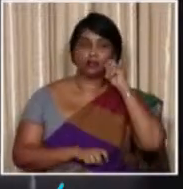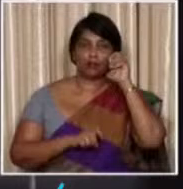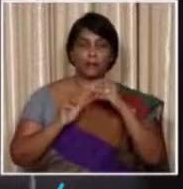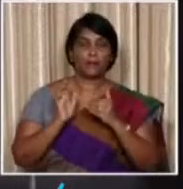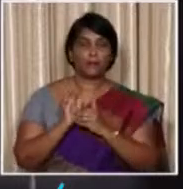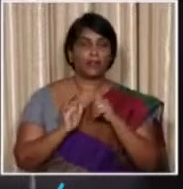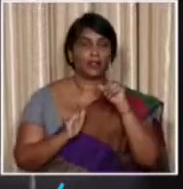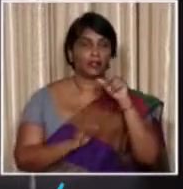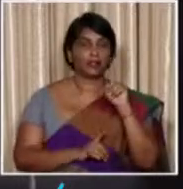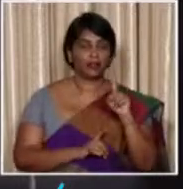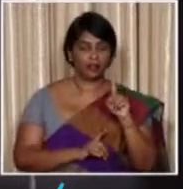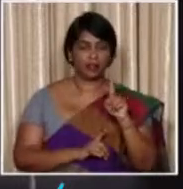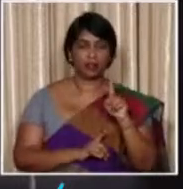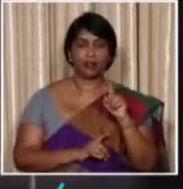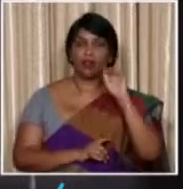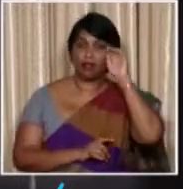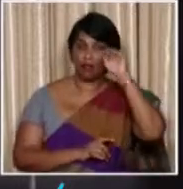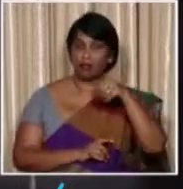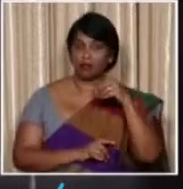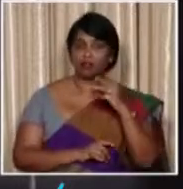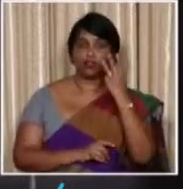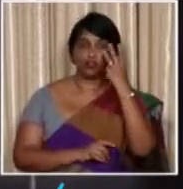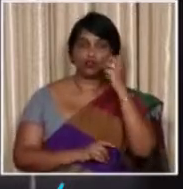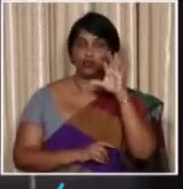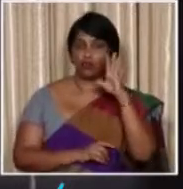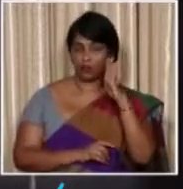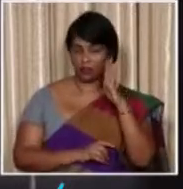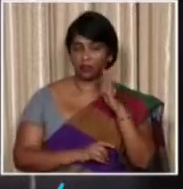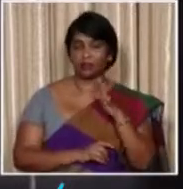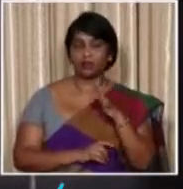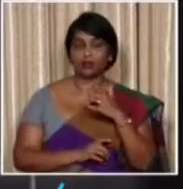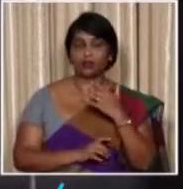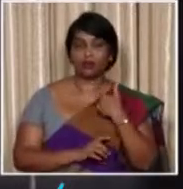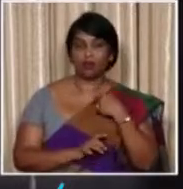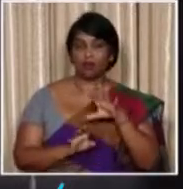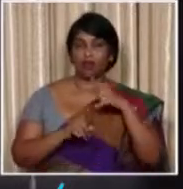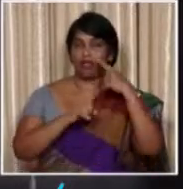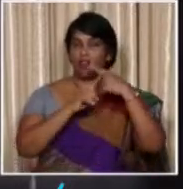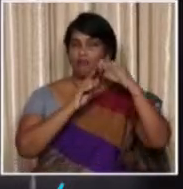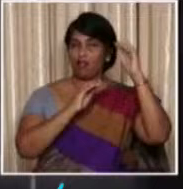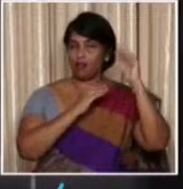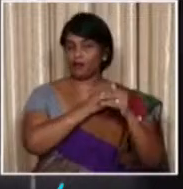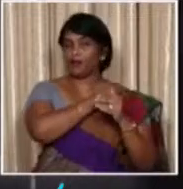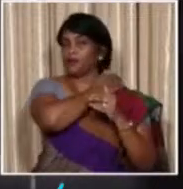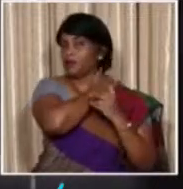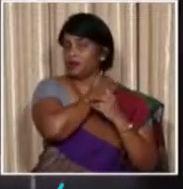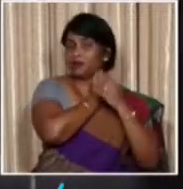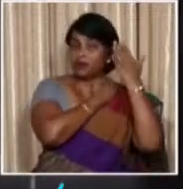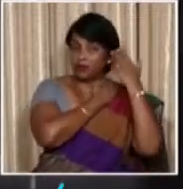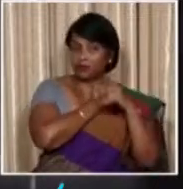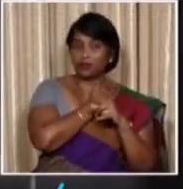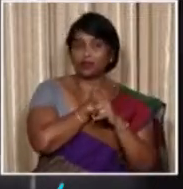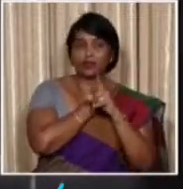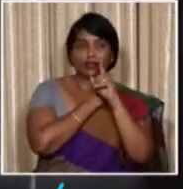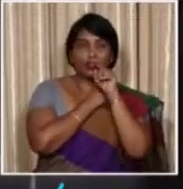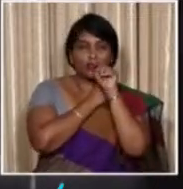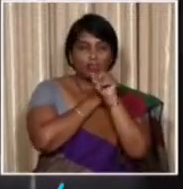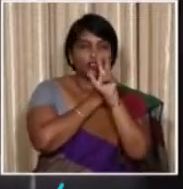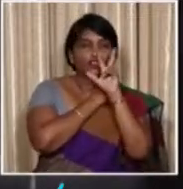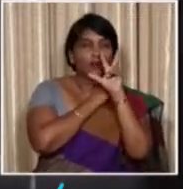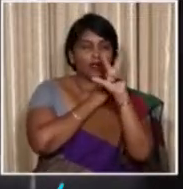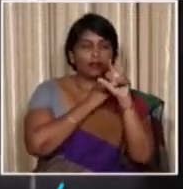miliyana 71k Ali gahane 3500 ape pramanayen bhagayai varshayakata me yanne